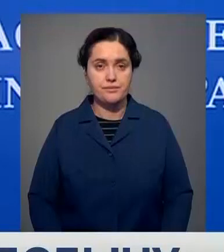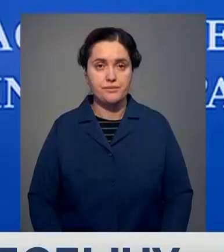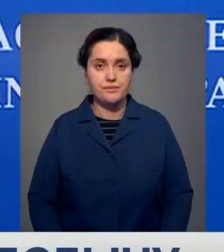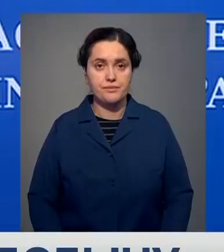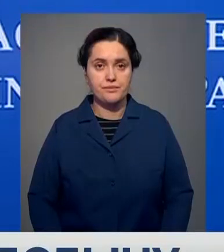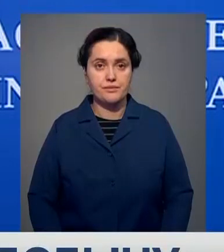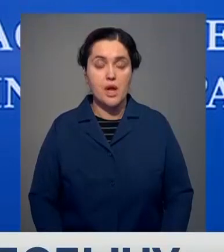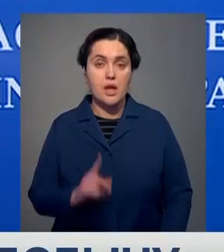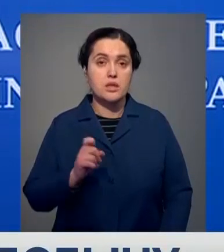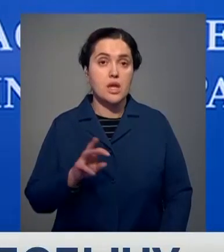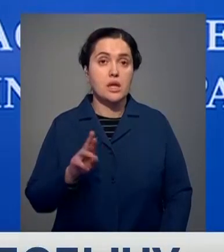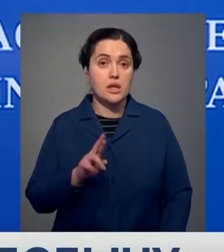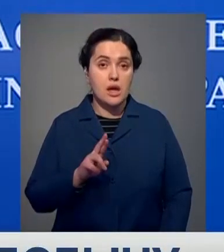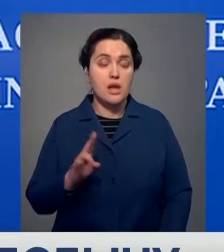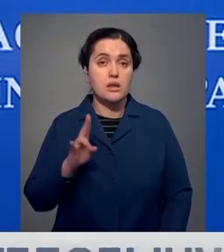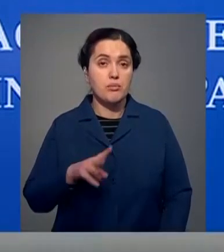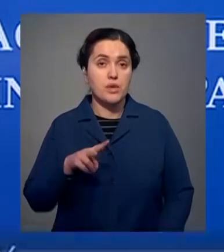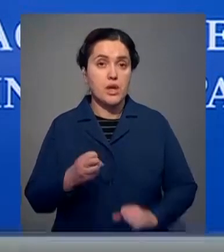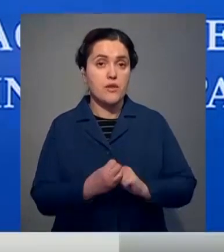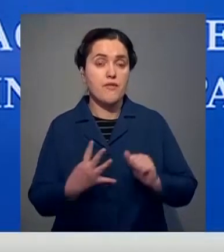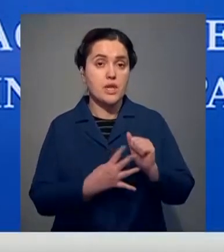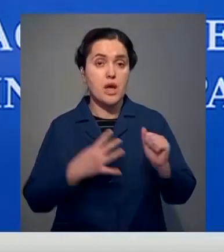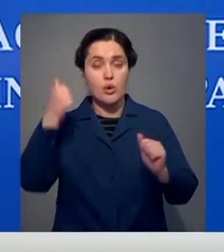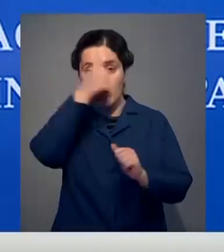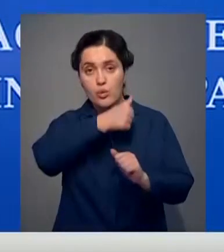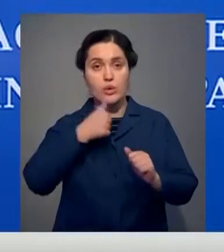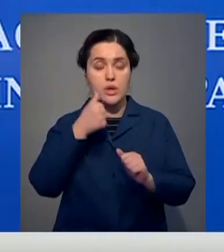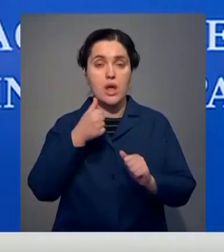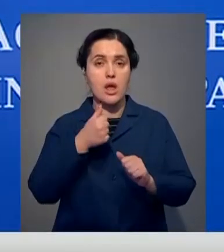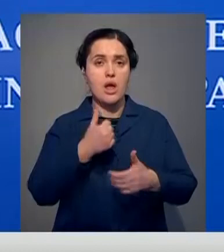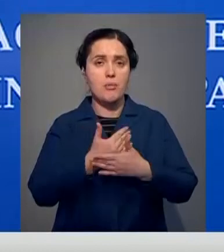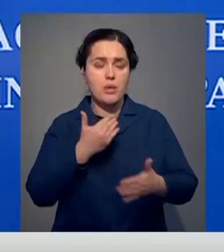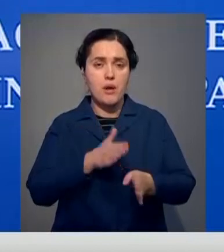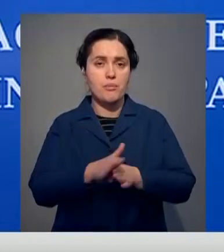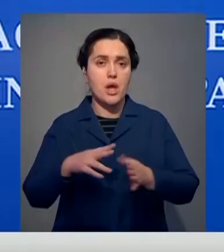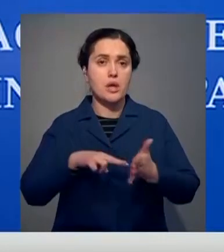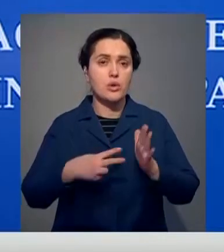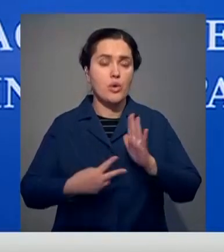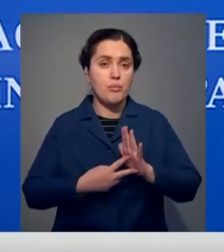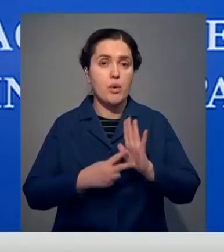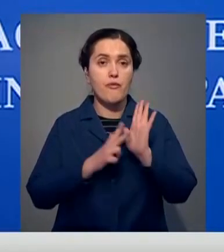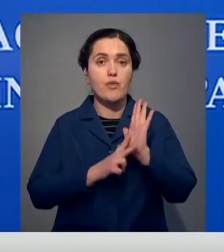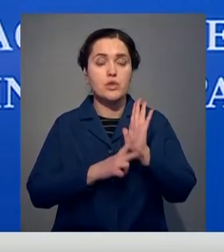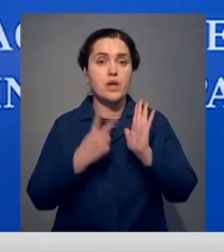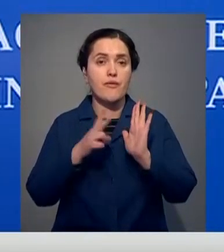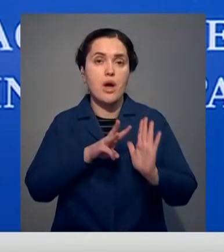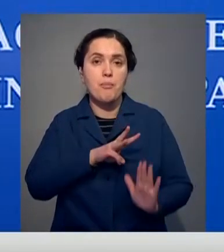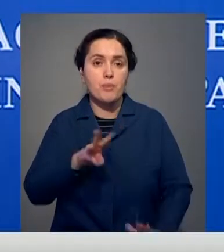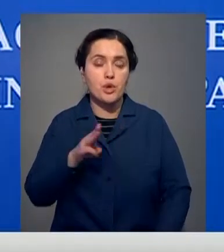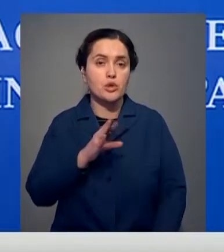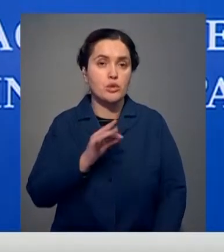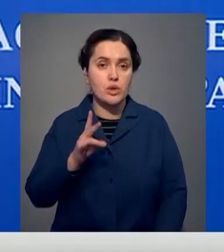За январь-ноябрь 2019 года предварительное выполнение плана добычи составляет 82,5 миллиона тонн